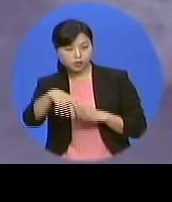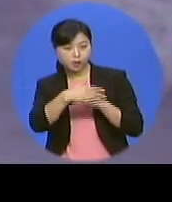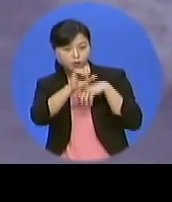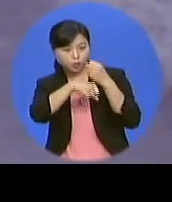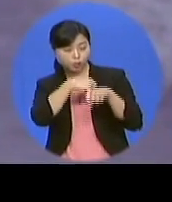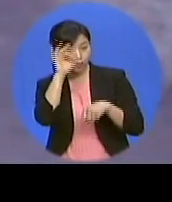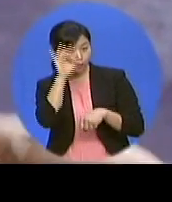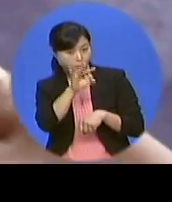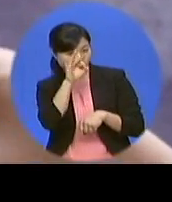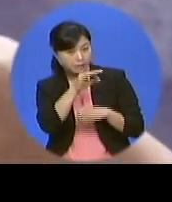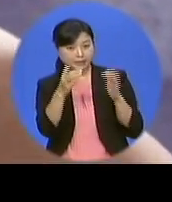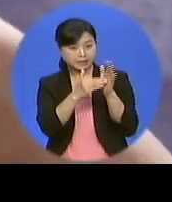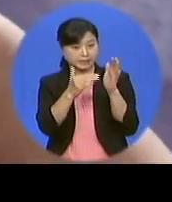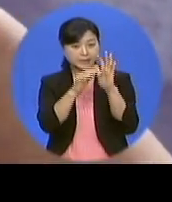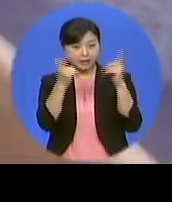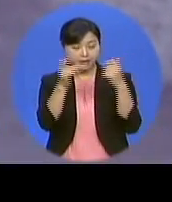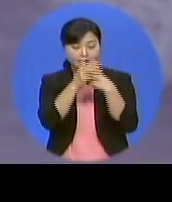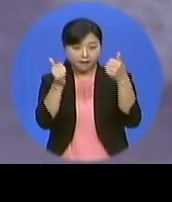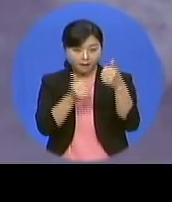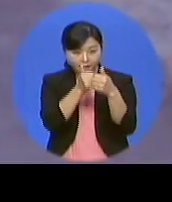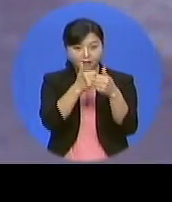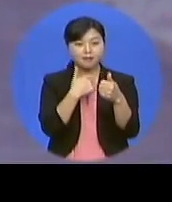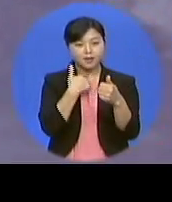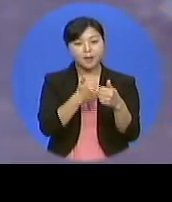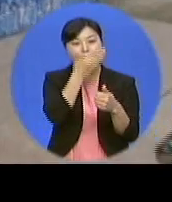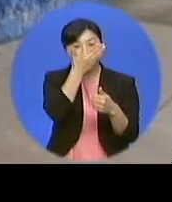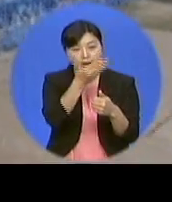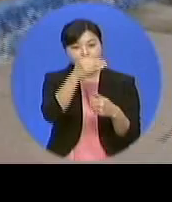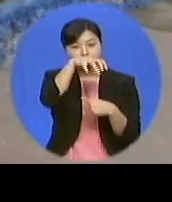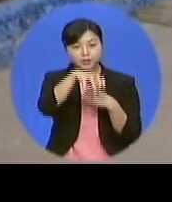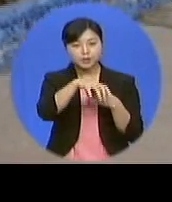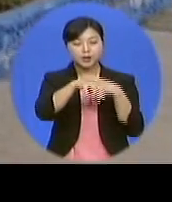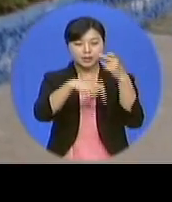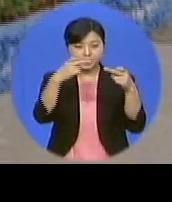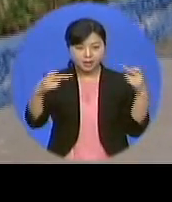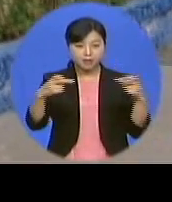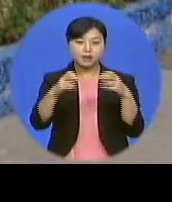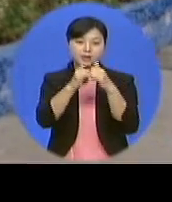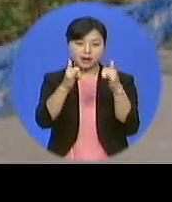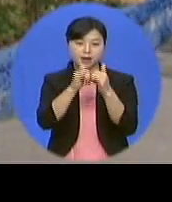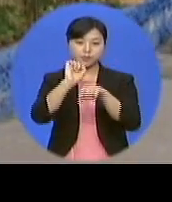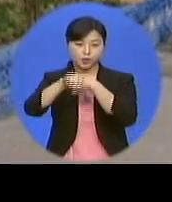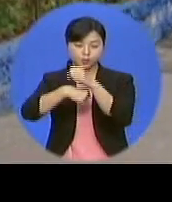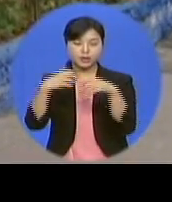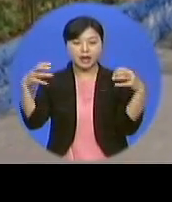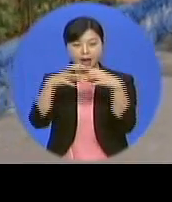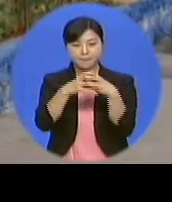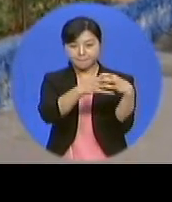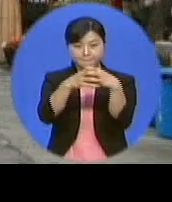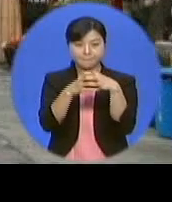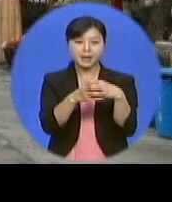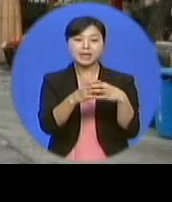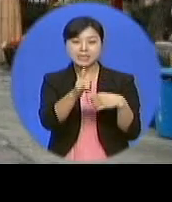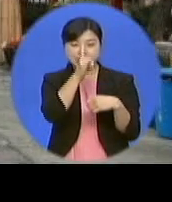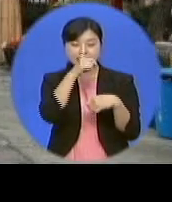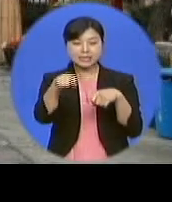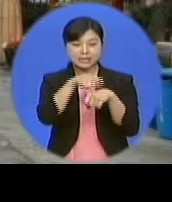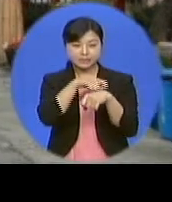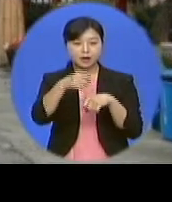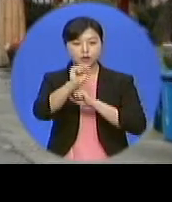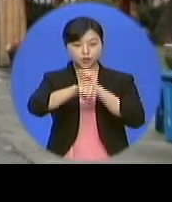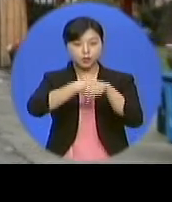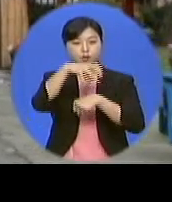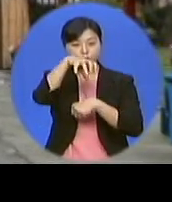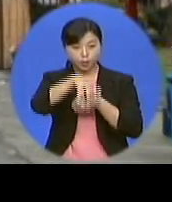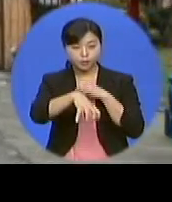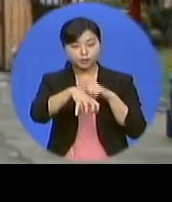관람하는 것이 아니라 가까이 체험할 수 있는 곳으로 자연, 사람, 동물이 함께 공존하는 특별한